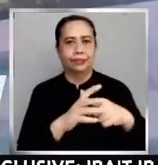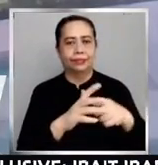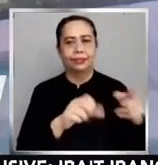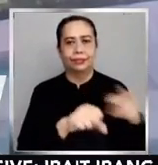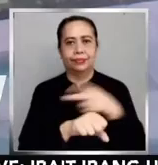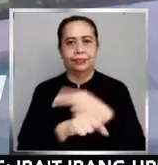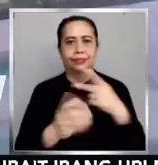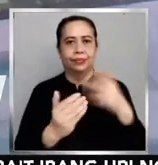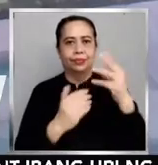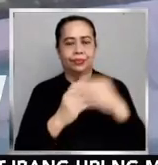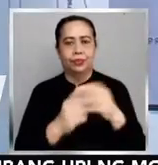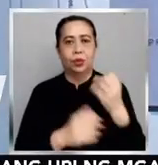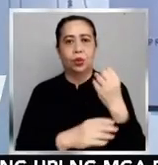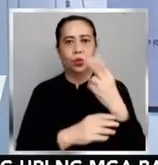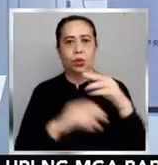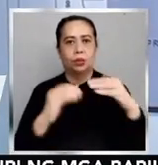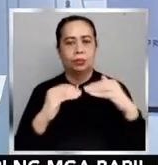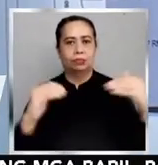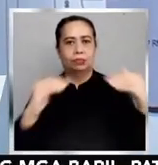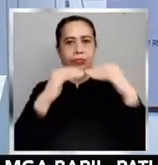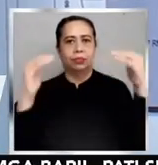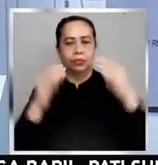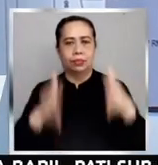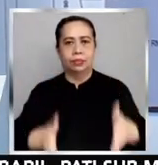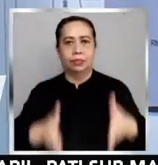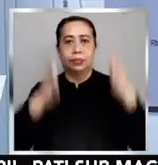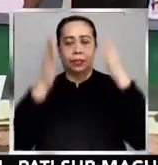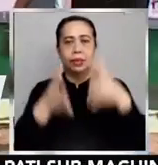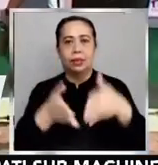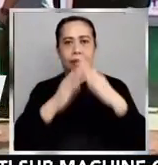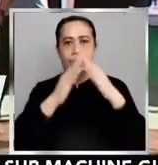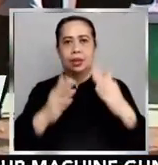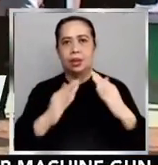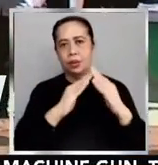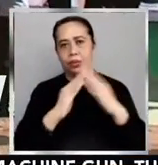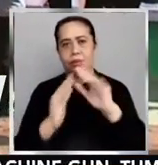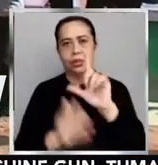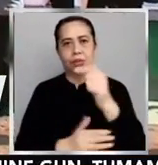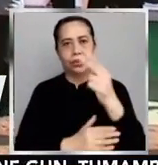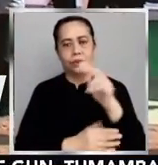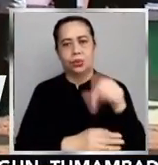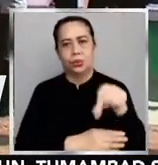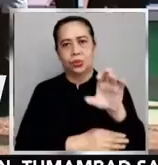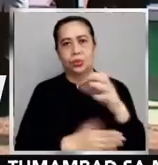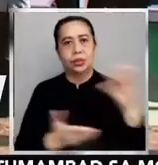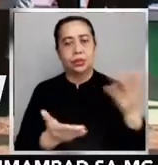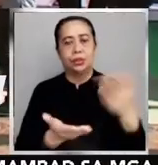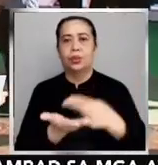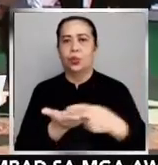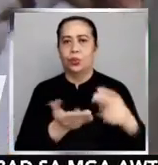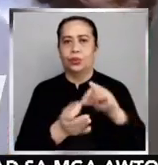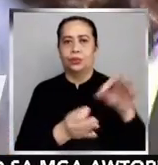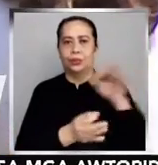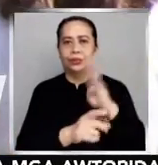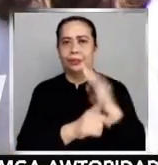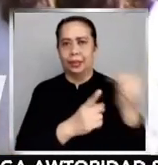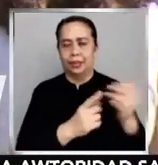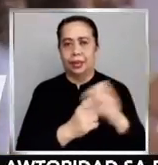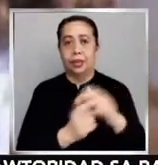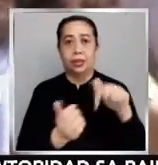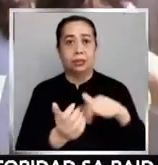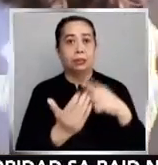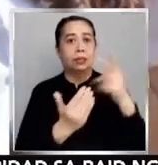ng 12-story building na pabahay ng Quezon City LGU sa Barangay Holy Spirit. Ang proyektong ito,